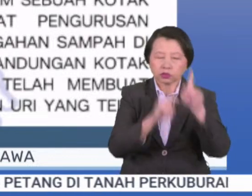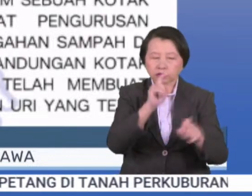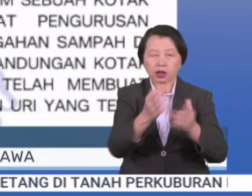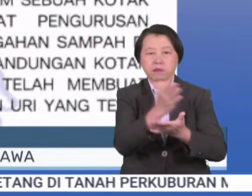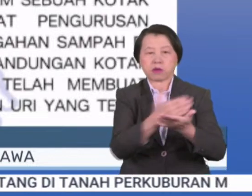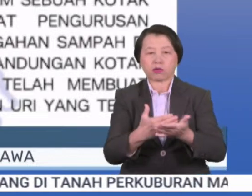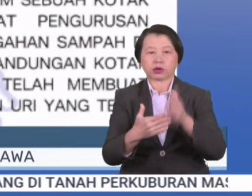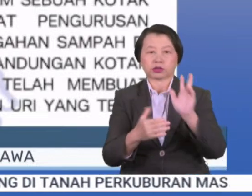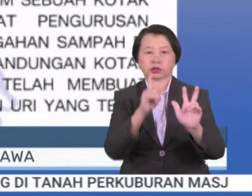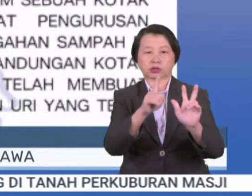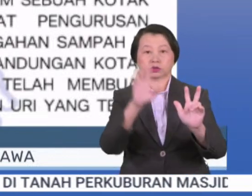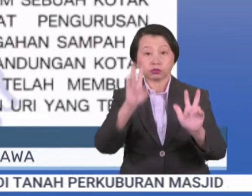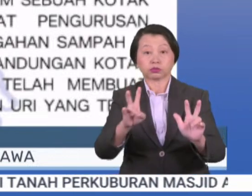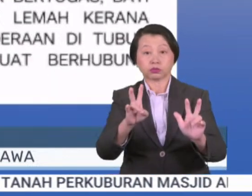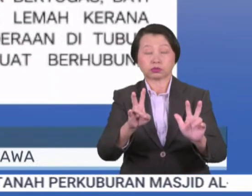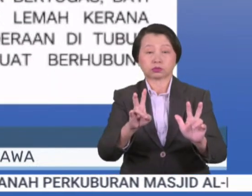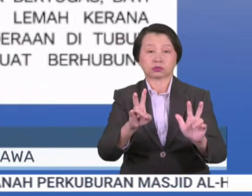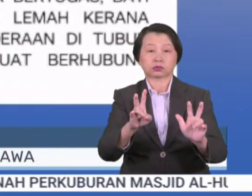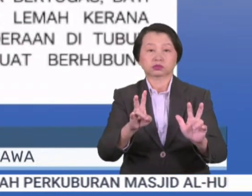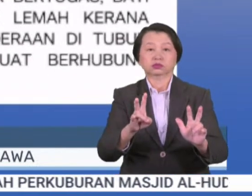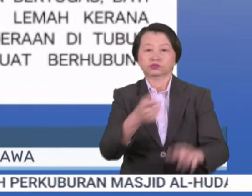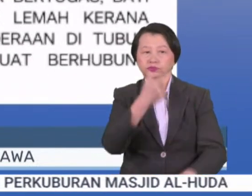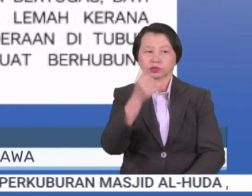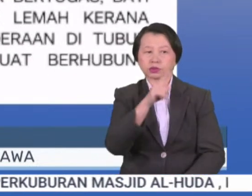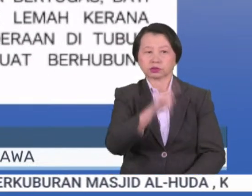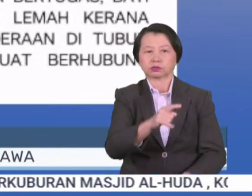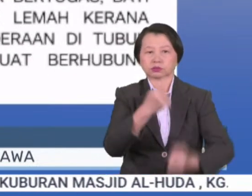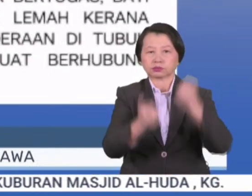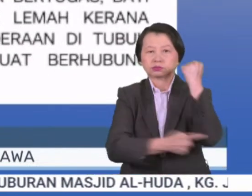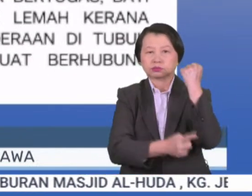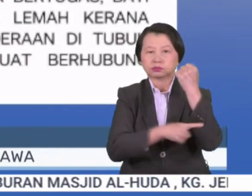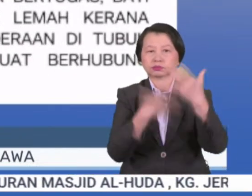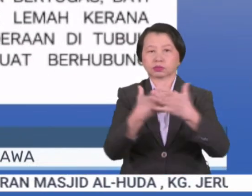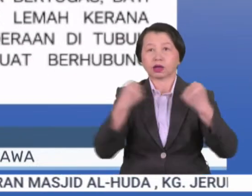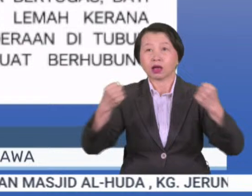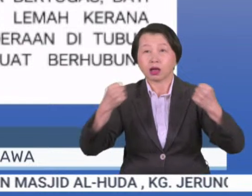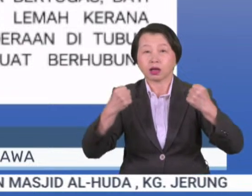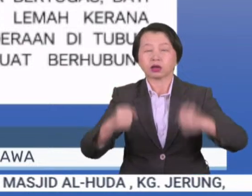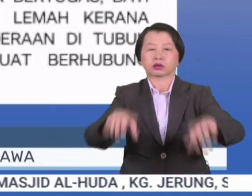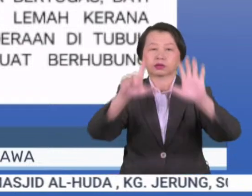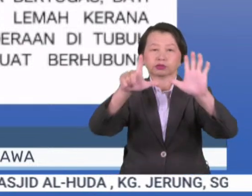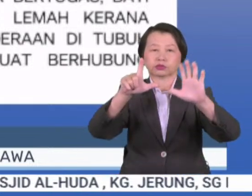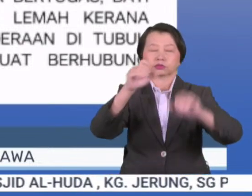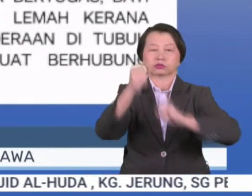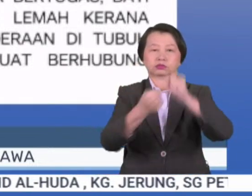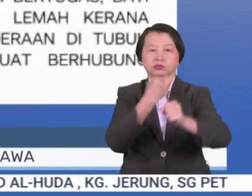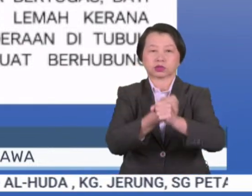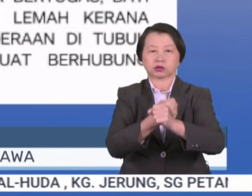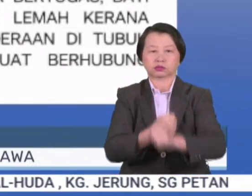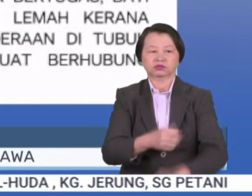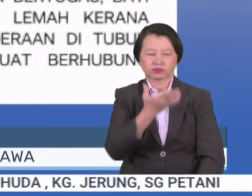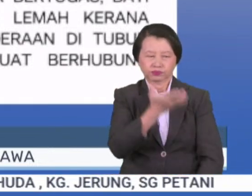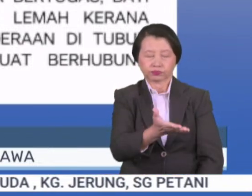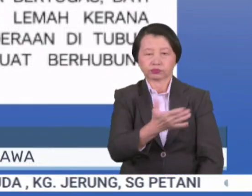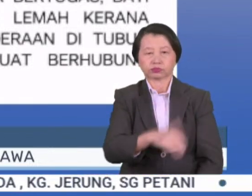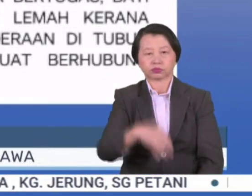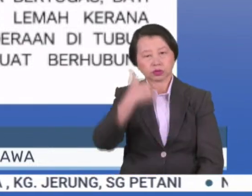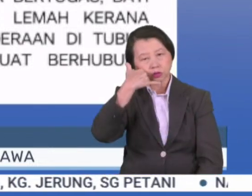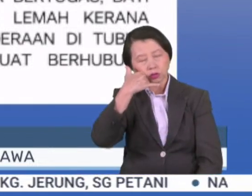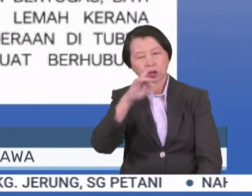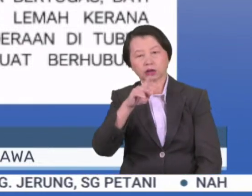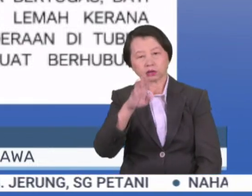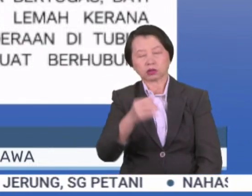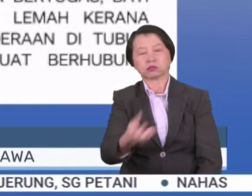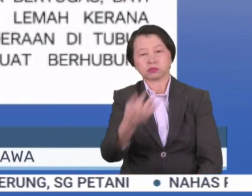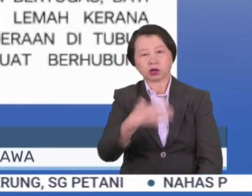bawah seksyen 317 kanun keseksaan berdepan hukuman penjara sehingga 7 tahun DSP Lim yang dihubungi RTM